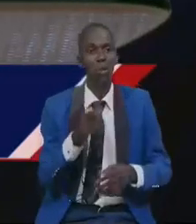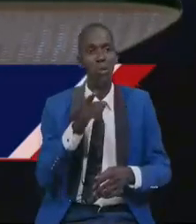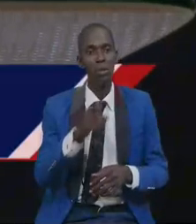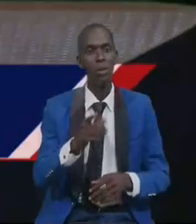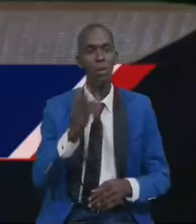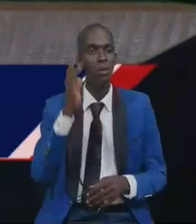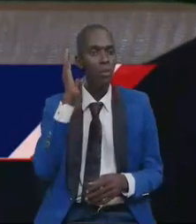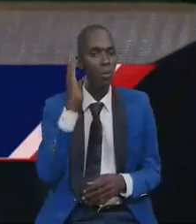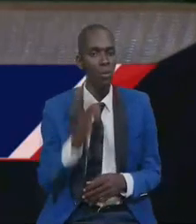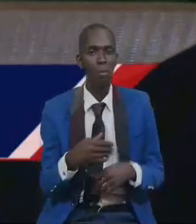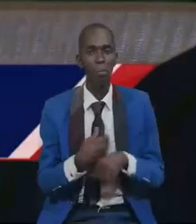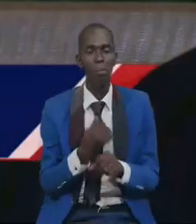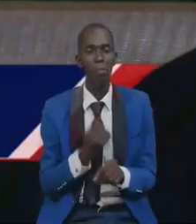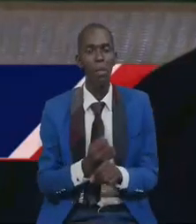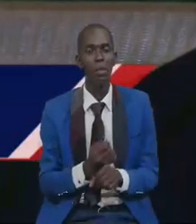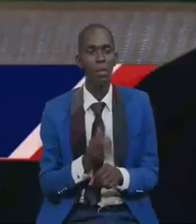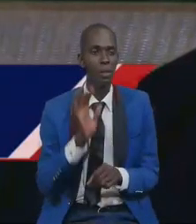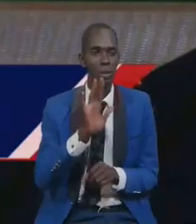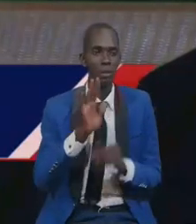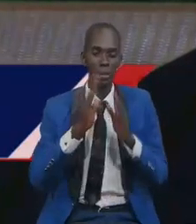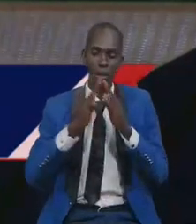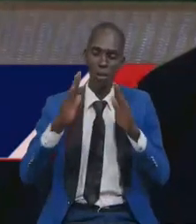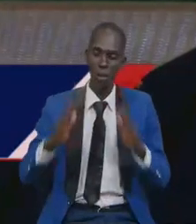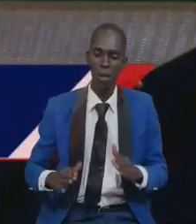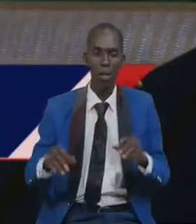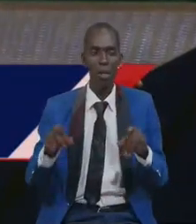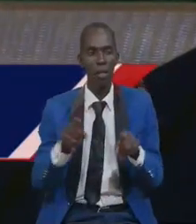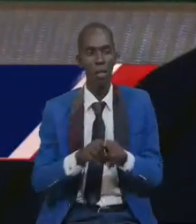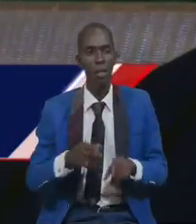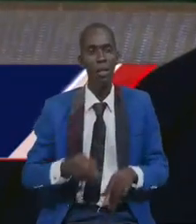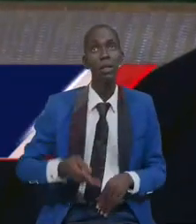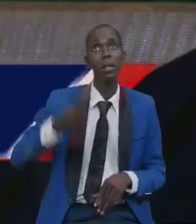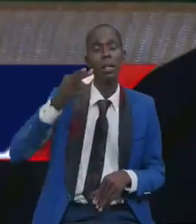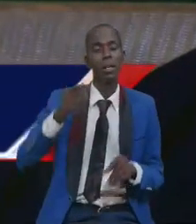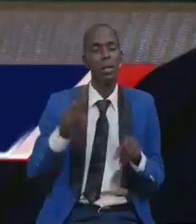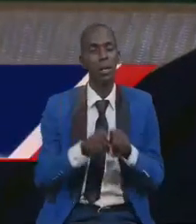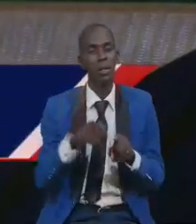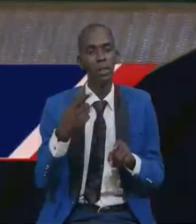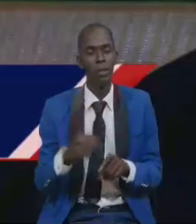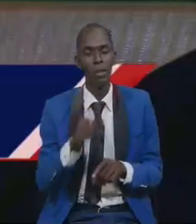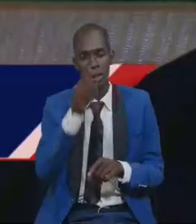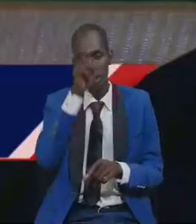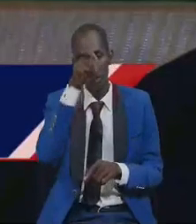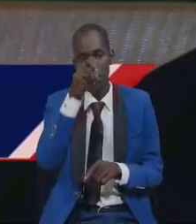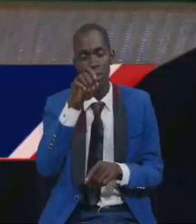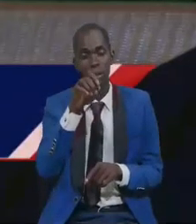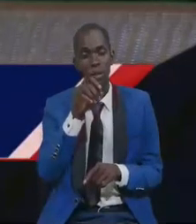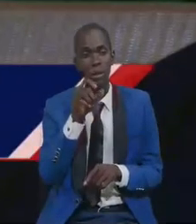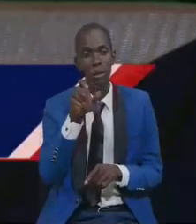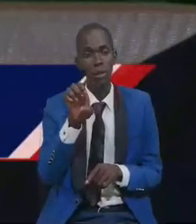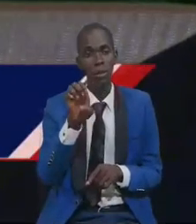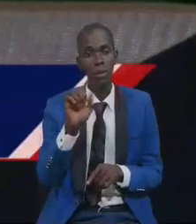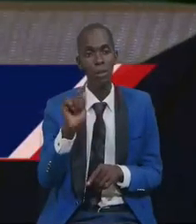le sommet des collines. Quand tu placerais ton nid aussi haut que celui de l'aigle,